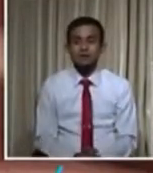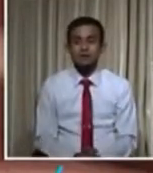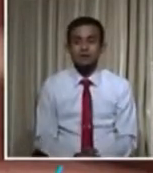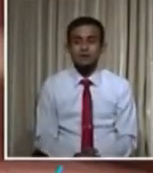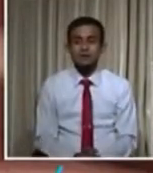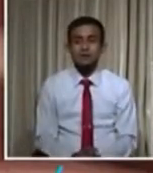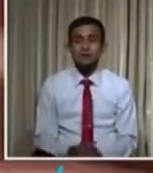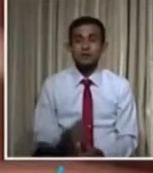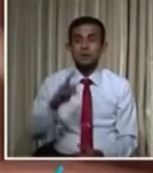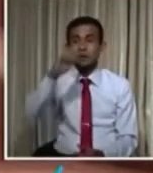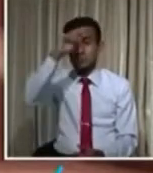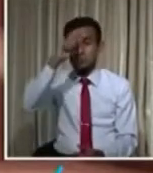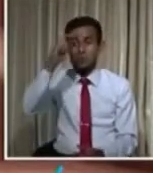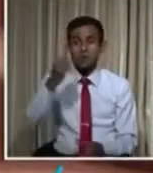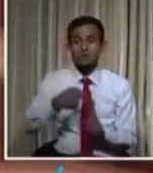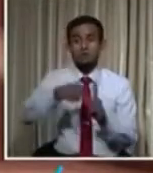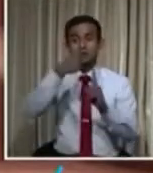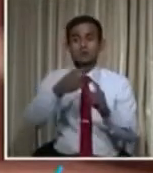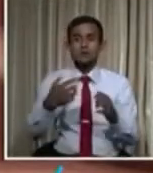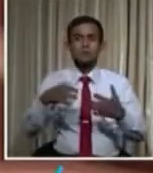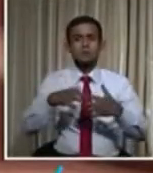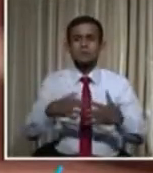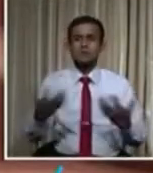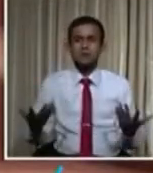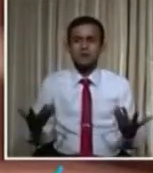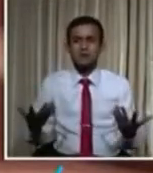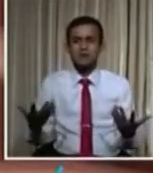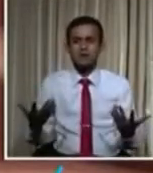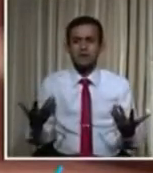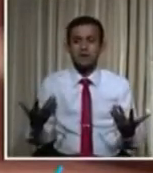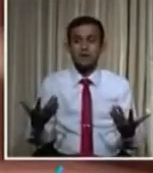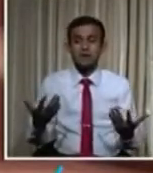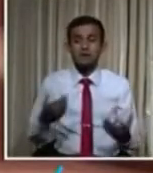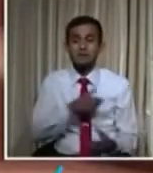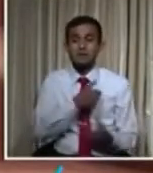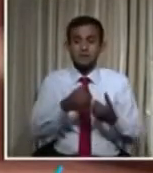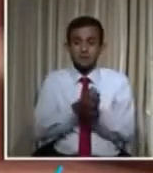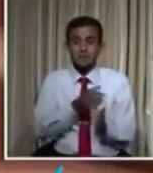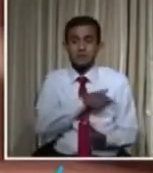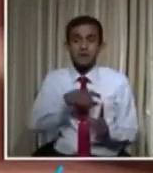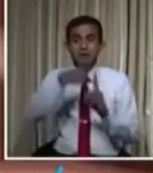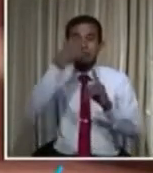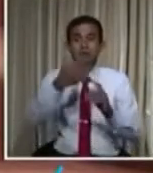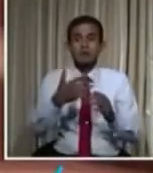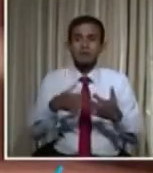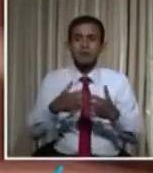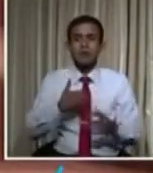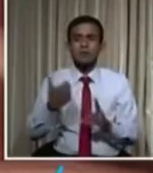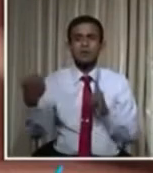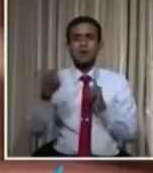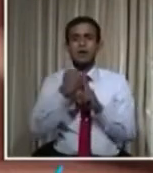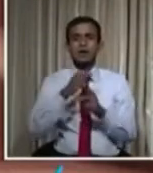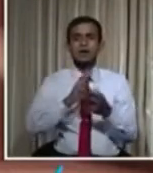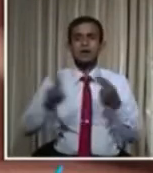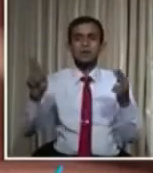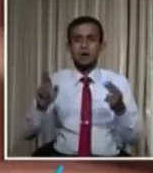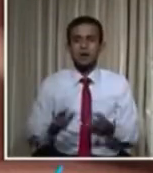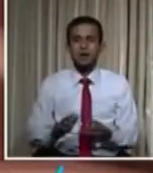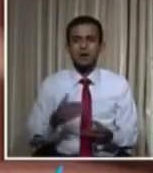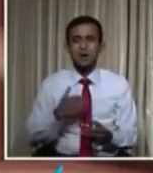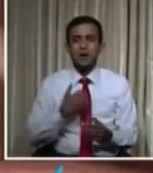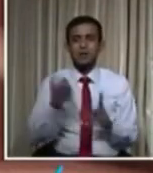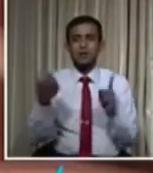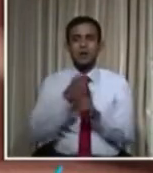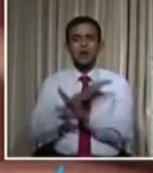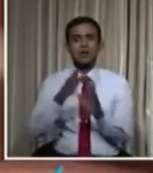ඒ ලොක්කණක් ගත්තට කිසි ප්‍රශ්නයක් නෑ. ලොක්කණක් ගත්තට කිසි ප්‍රශ්නයක් නෑ. අපිට ගහන්න එපා. ඒකයි අපිට ගහන්න නැතුව ලොක්කණක්